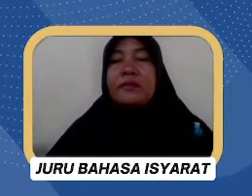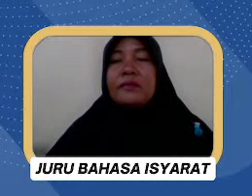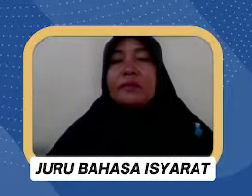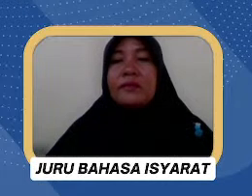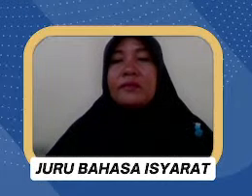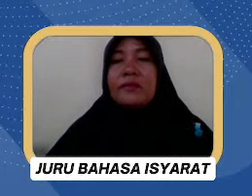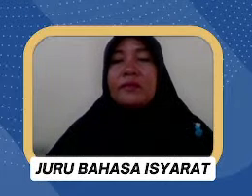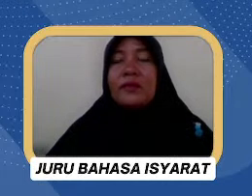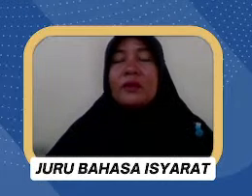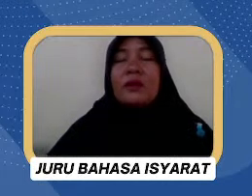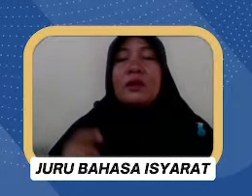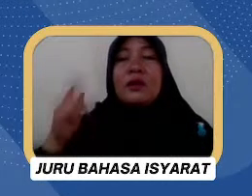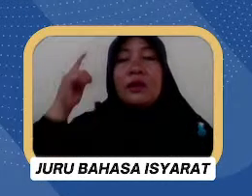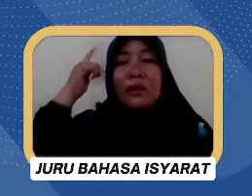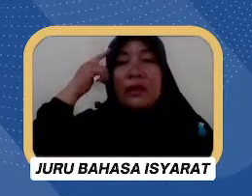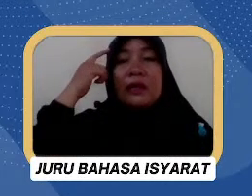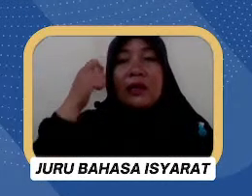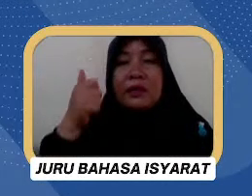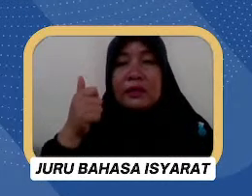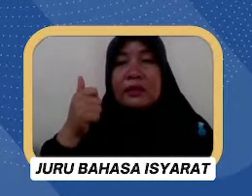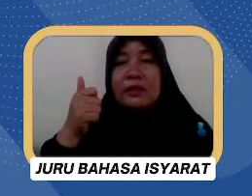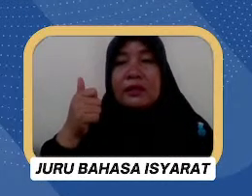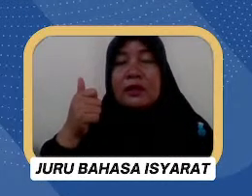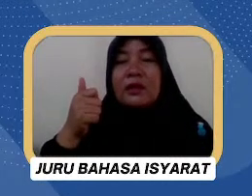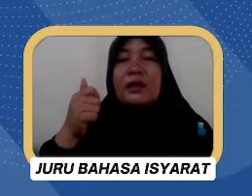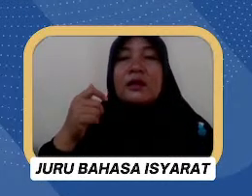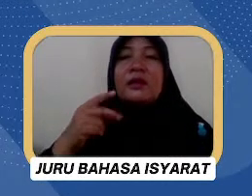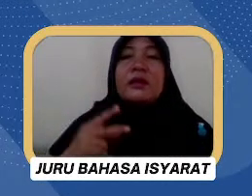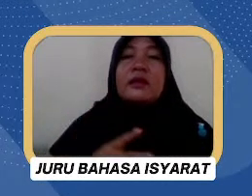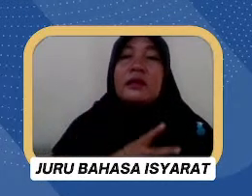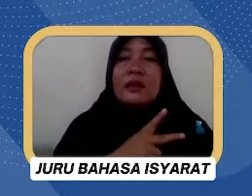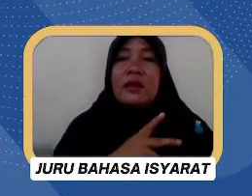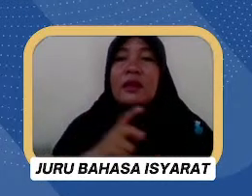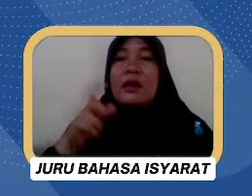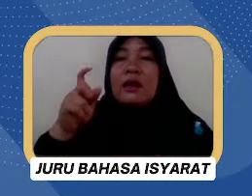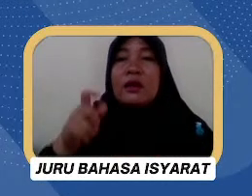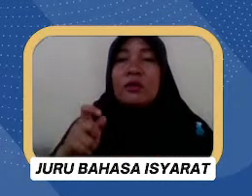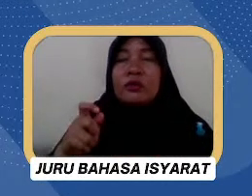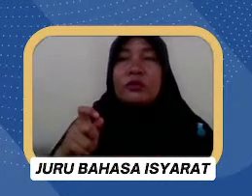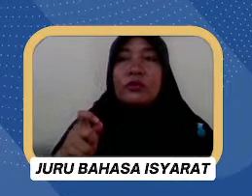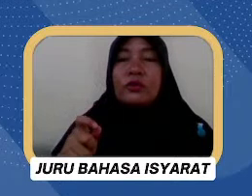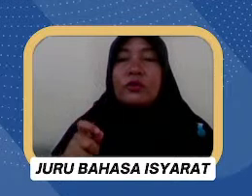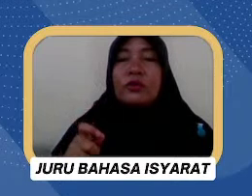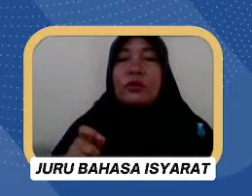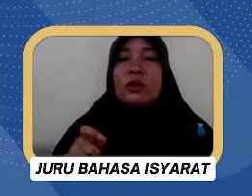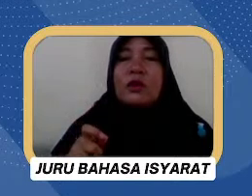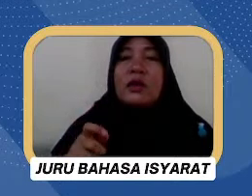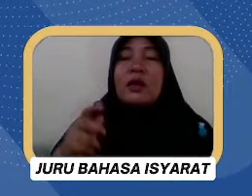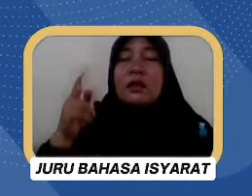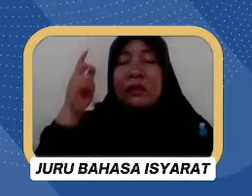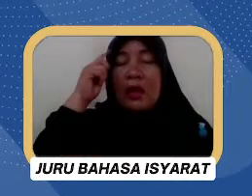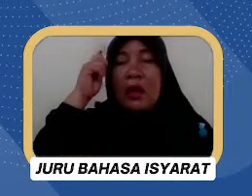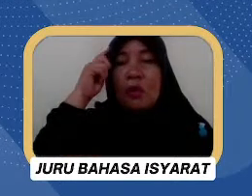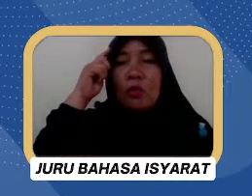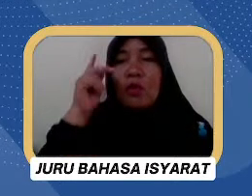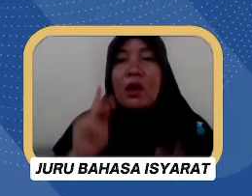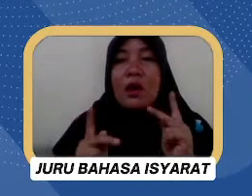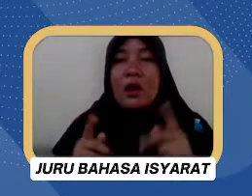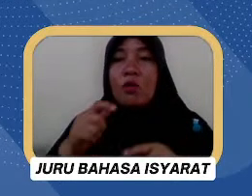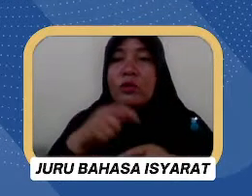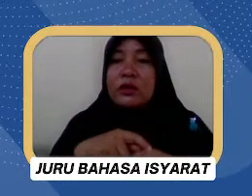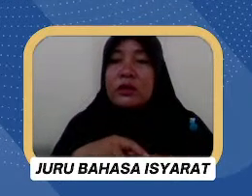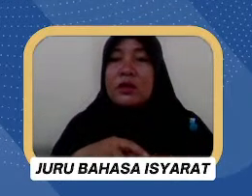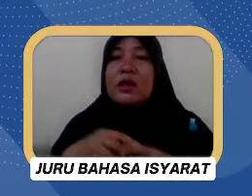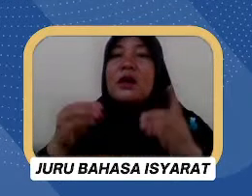dalam media, terutama dalam grup, ini adalah orang lain ada dan hadir